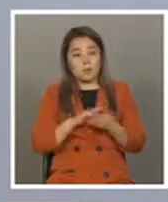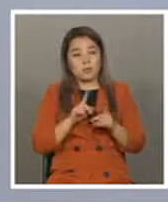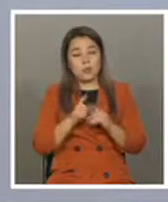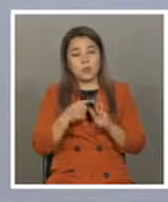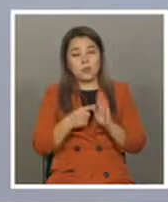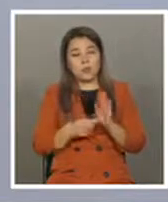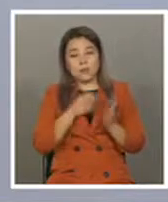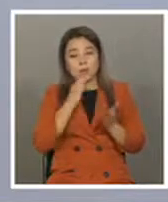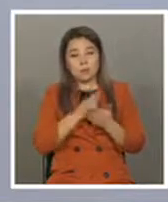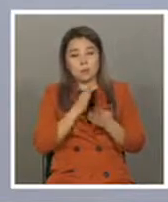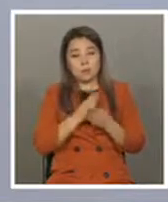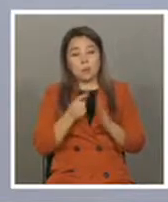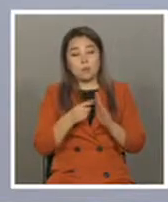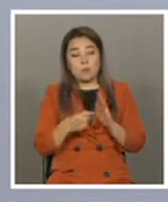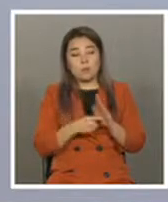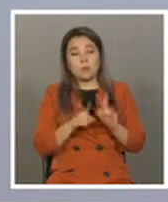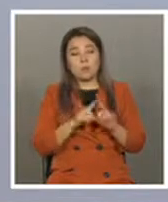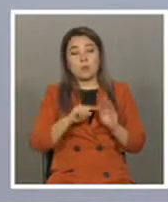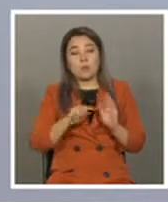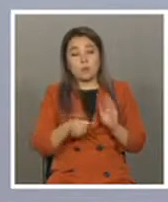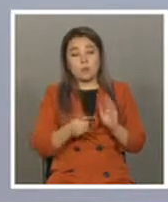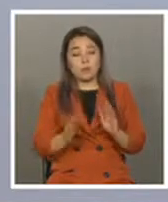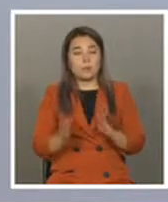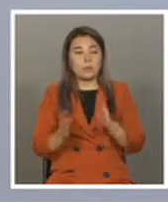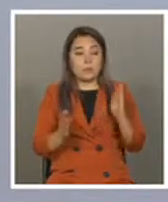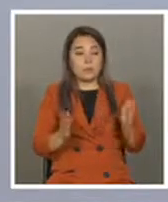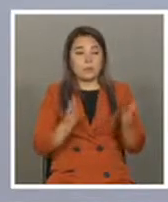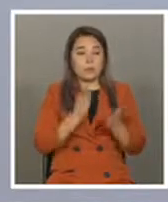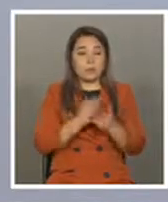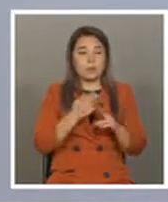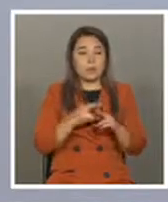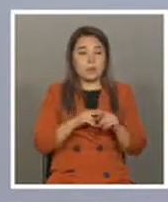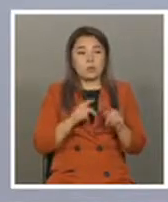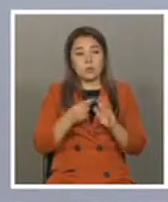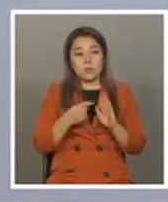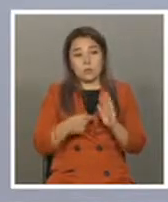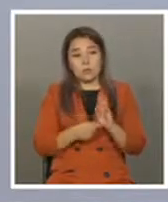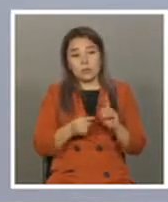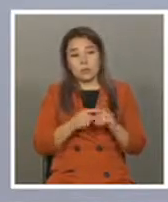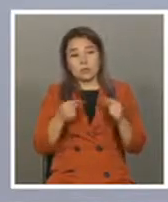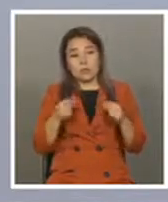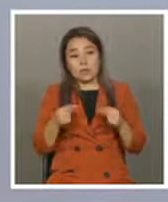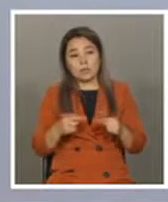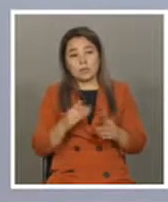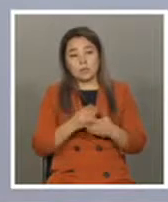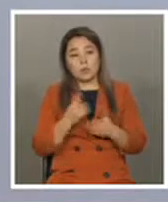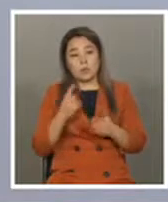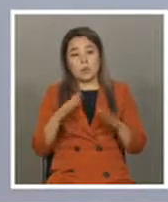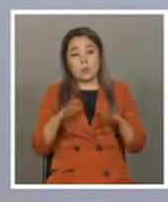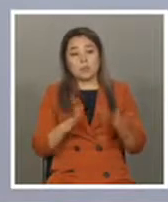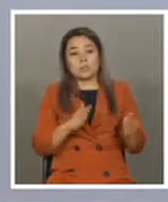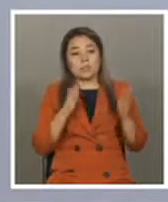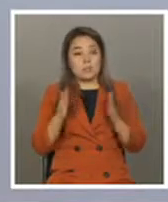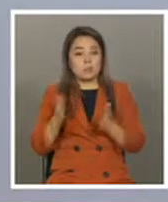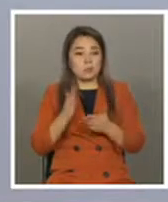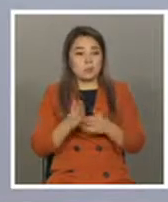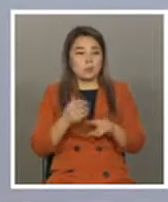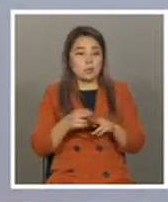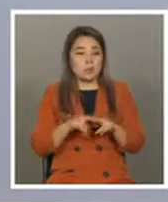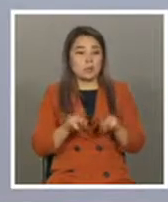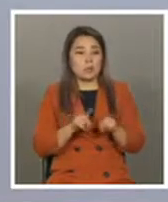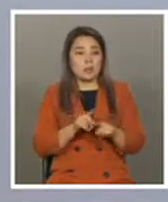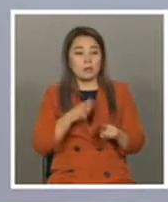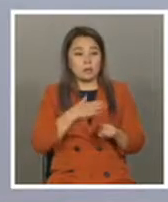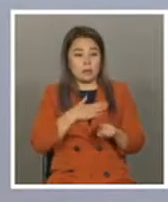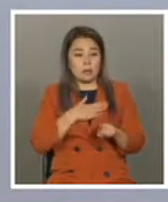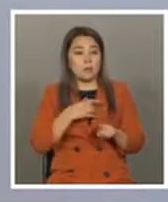біз бөлгіштегі үтірді бір орынға жылжытып, бөлінгіштегі де үтірді сәйкесінше бір орынға жылжытамыз. Сонда біздің бөлуіміз